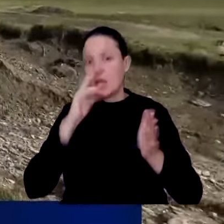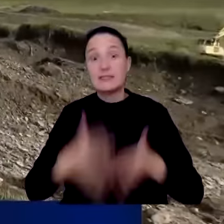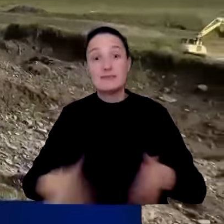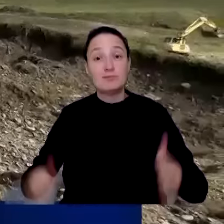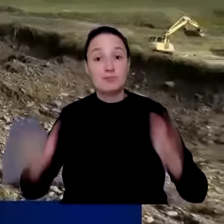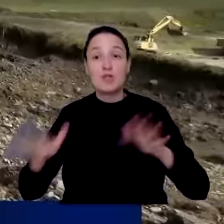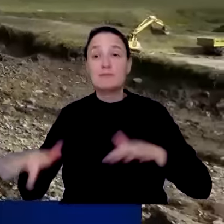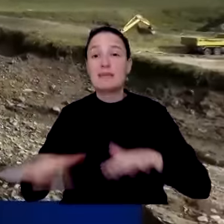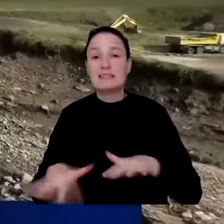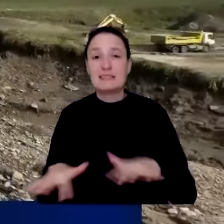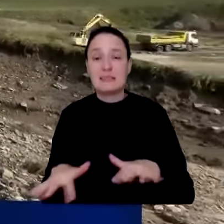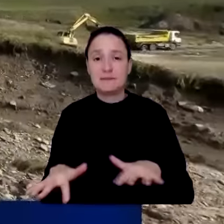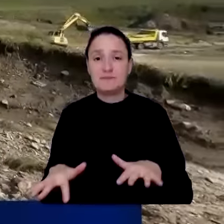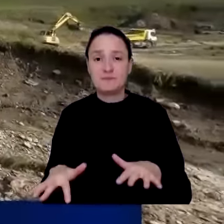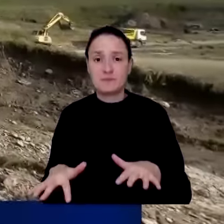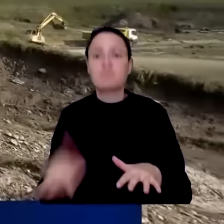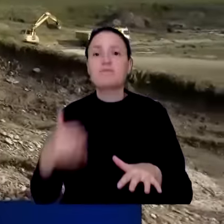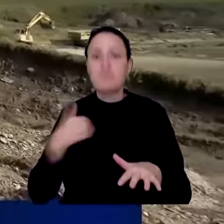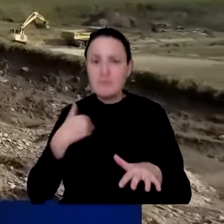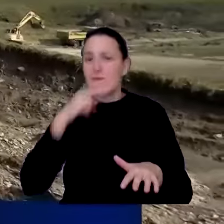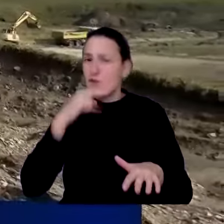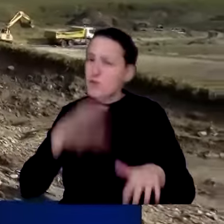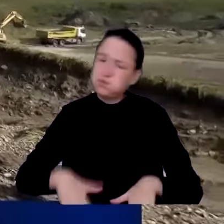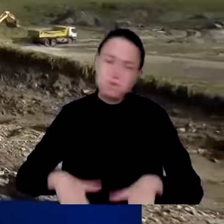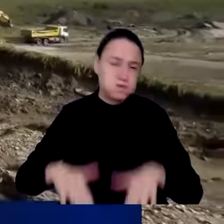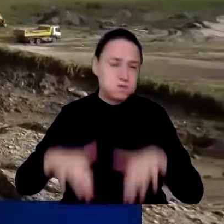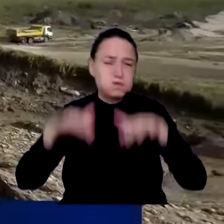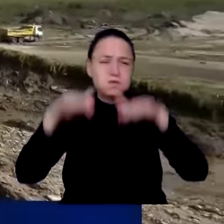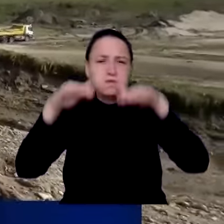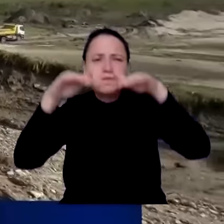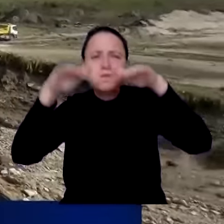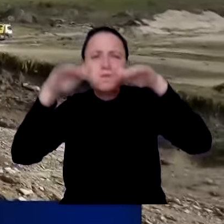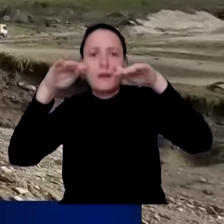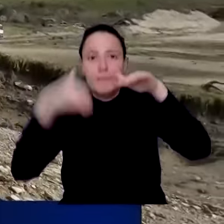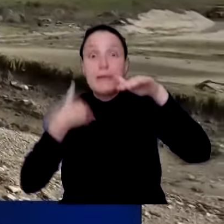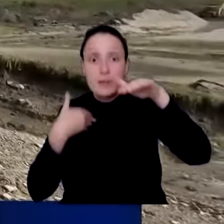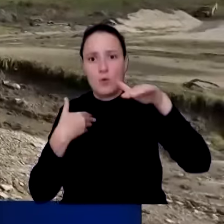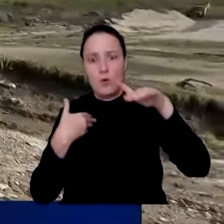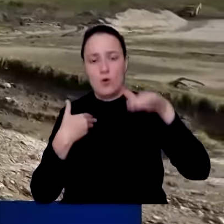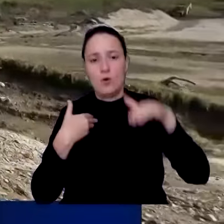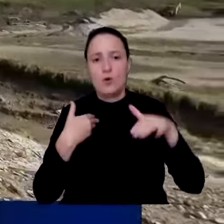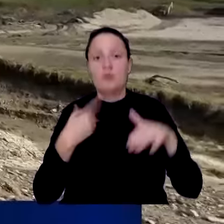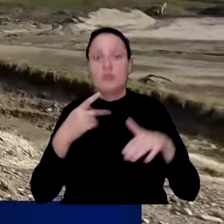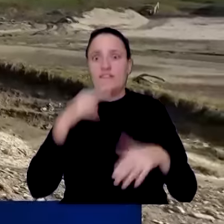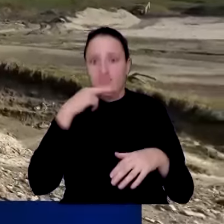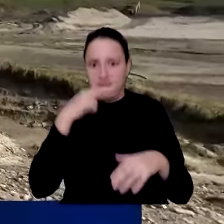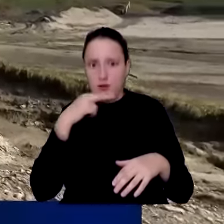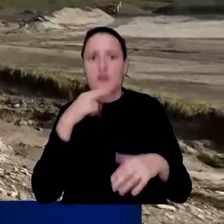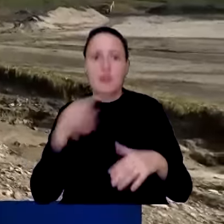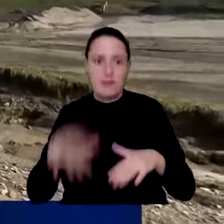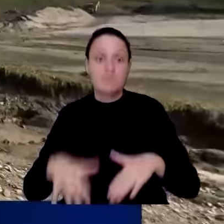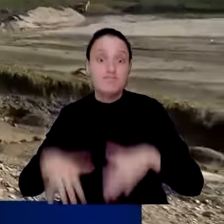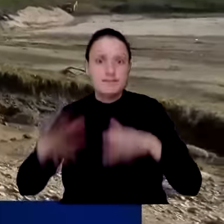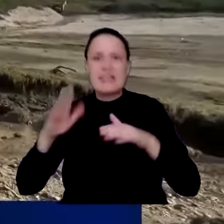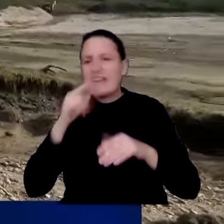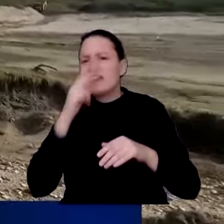miejsce, które było wypełnione wodą, które właśnie no, ta woda tutaj wypełniła. Tam daleko